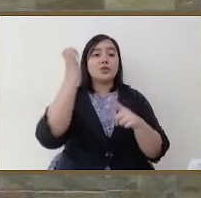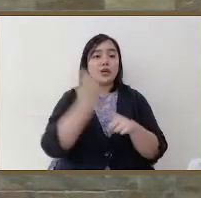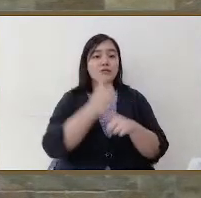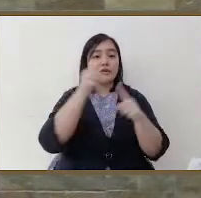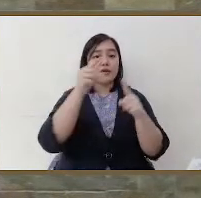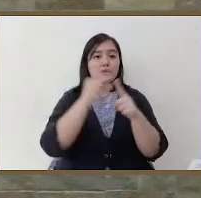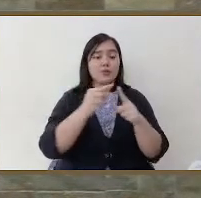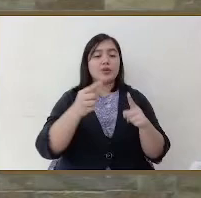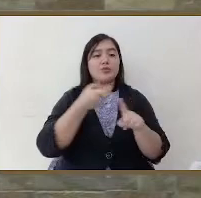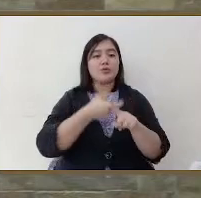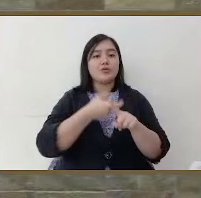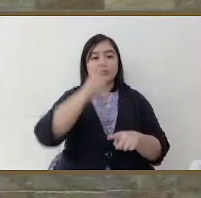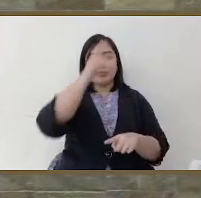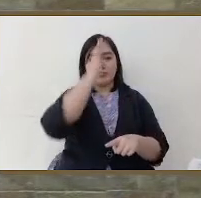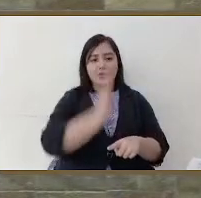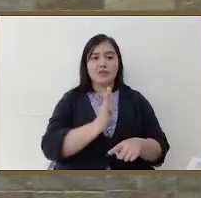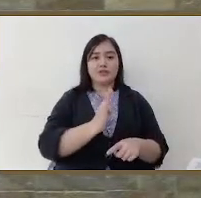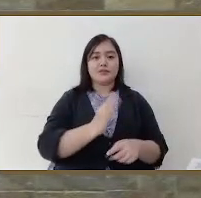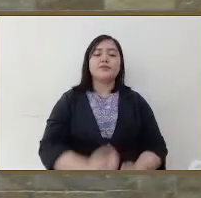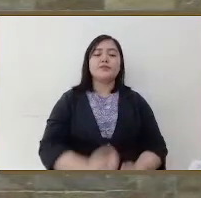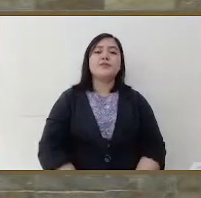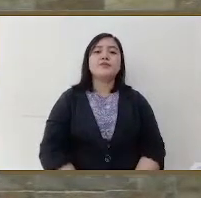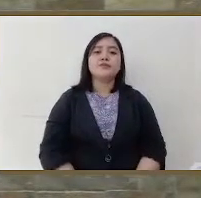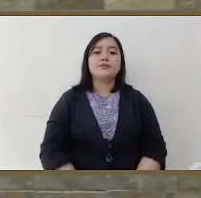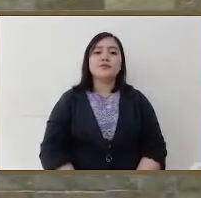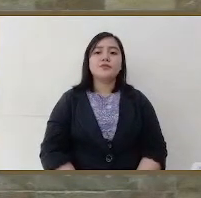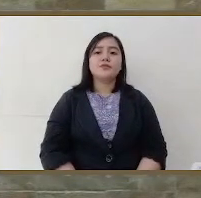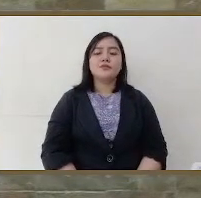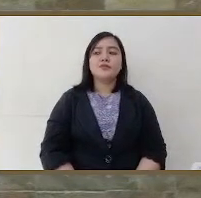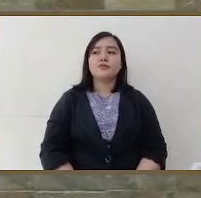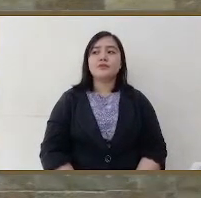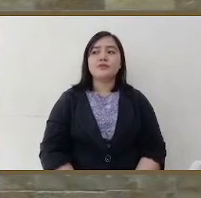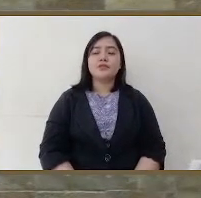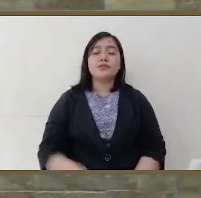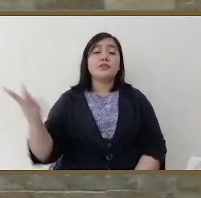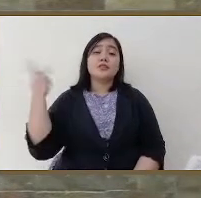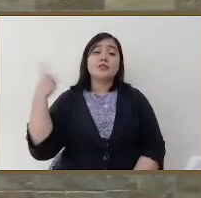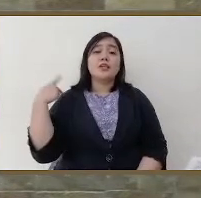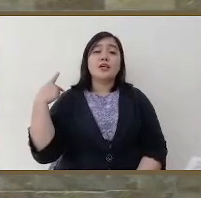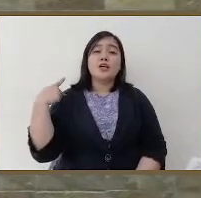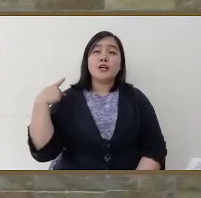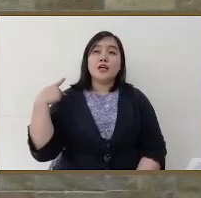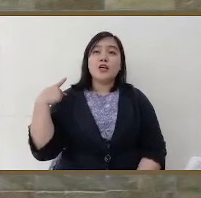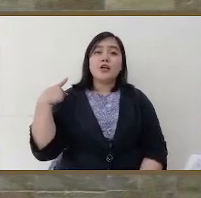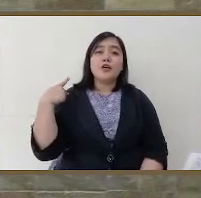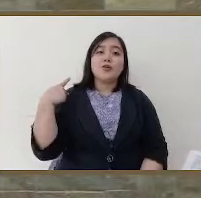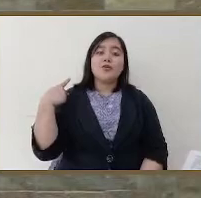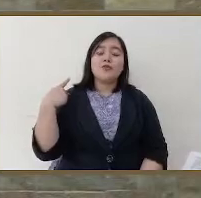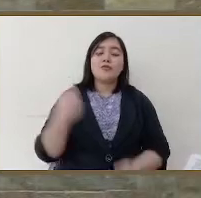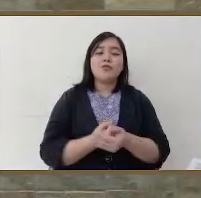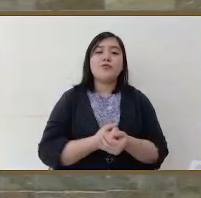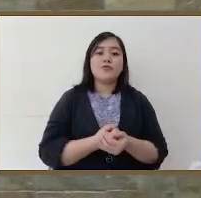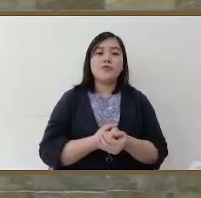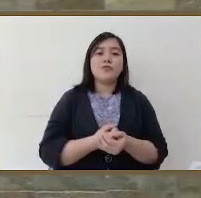So there is something that we need that the world cannot offer.